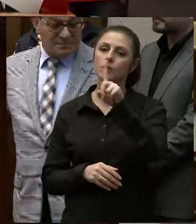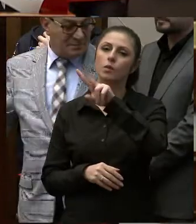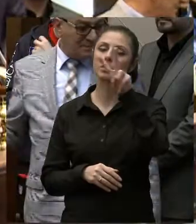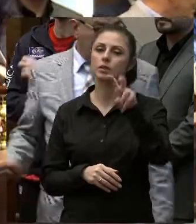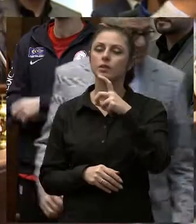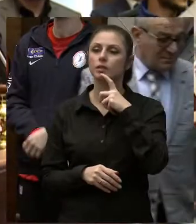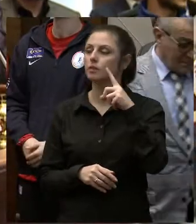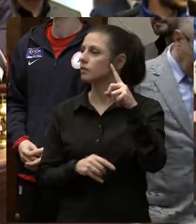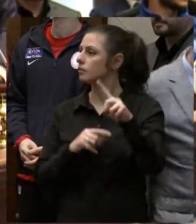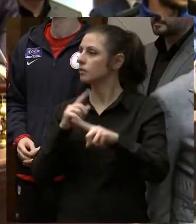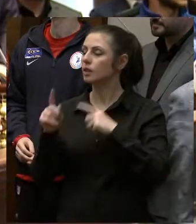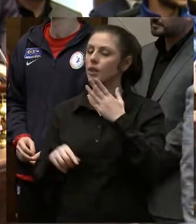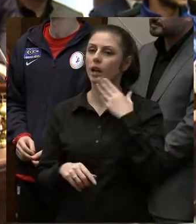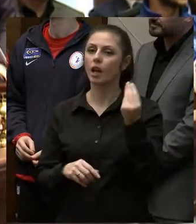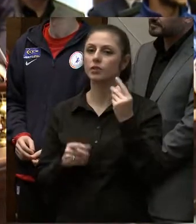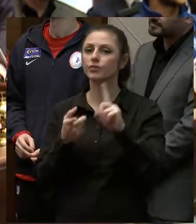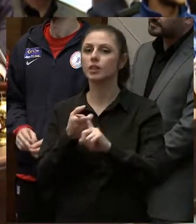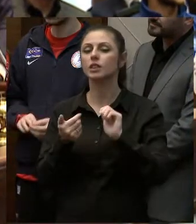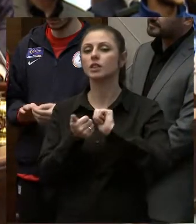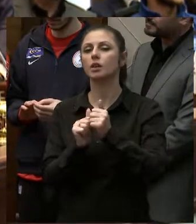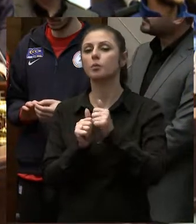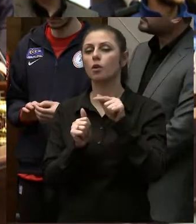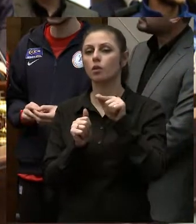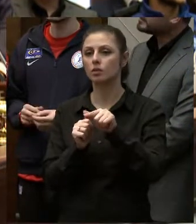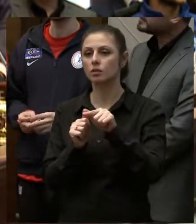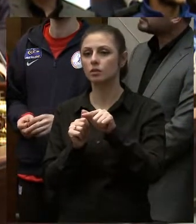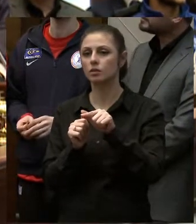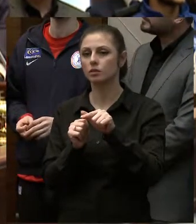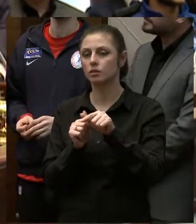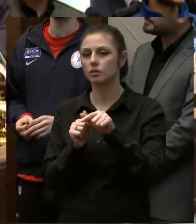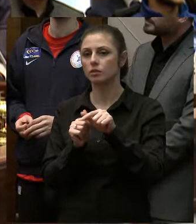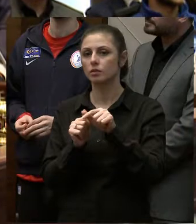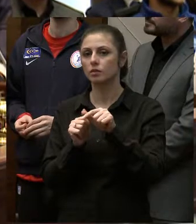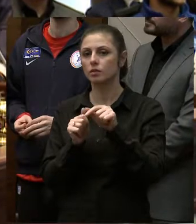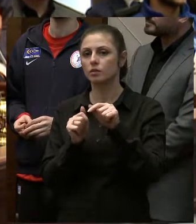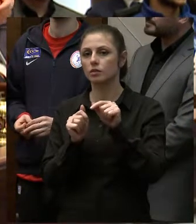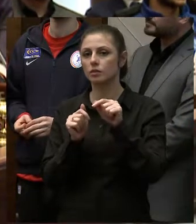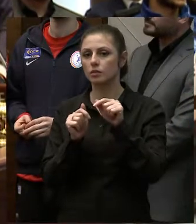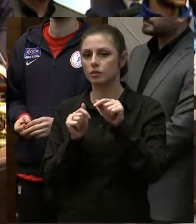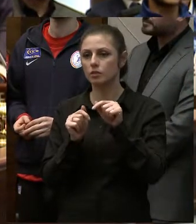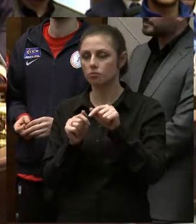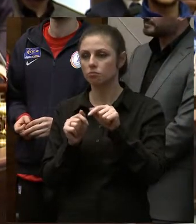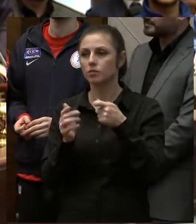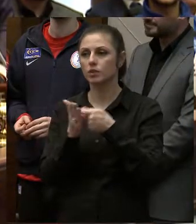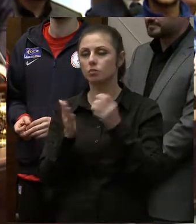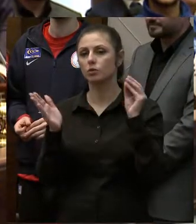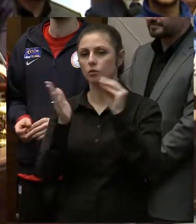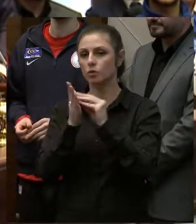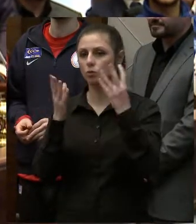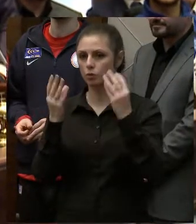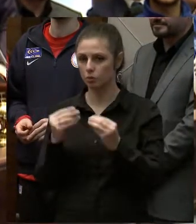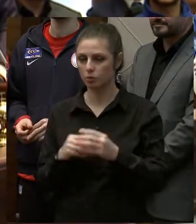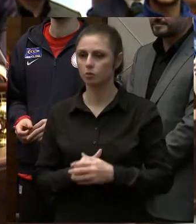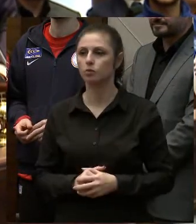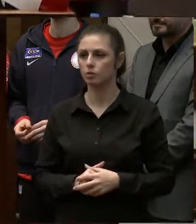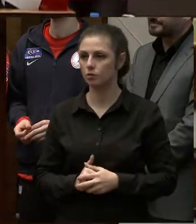yılı münhasıran gençlik ve spor. Spora çok yatırım yapılacağı yıl olarak ilan ediyoruz. Uygun mudur? Uygun